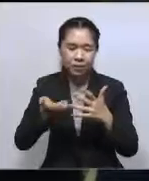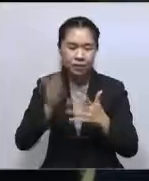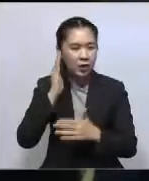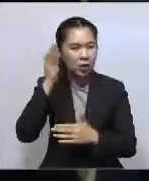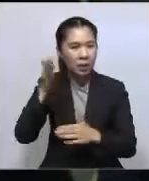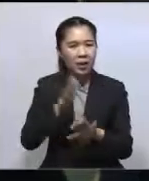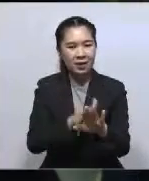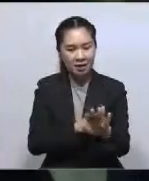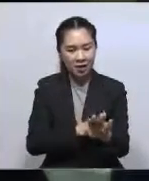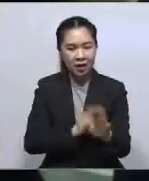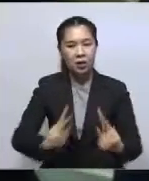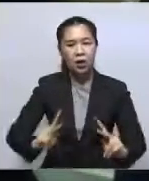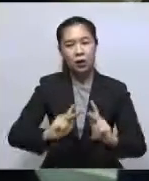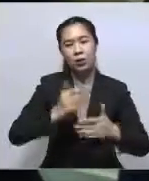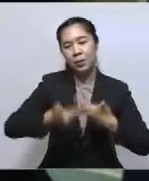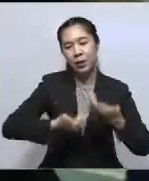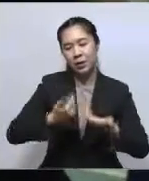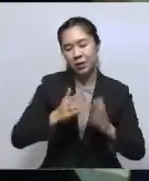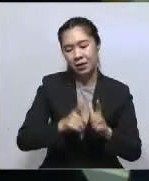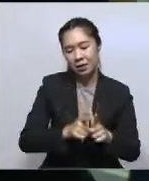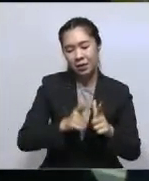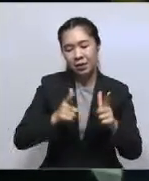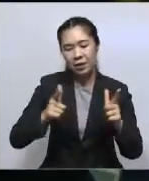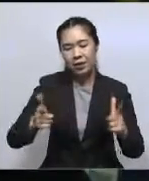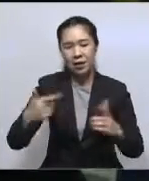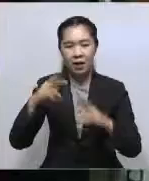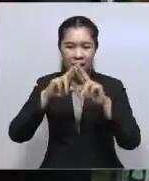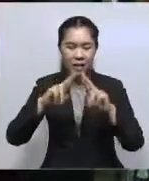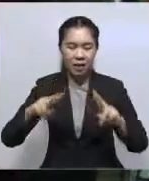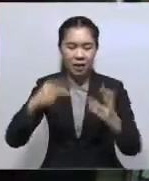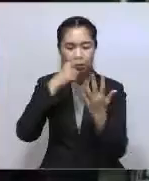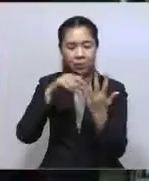นอกจากนี้กระทรวงพาณิชย์ยังเตรียมขยายร้านธงฟ้าประชารัฐทั่ว